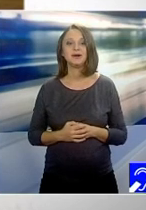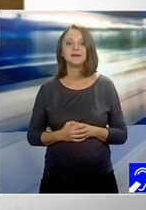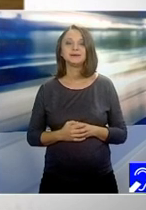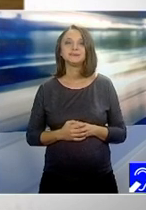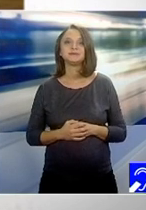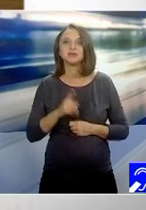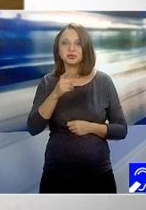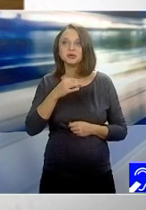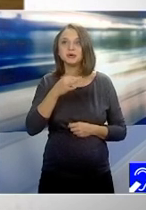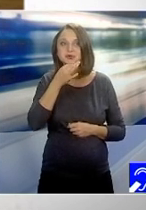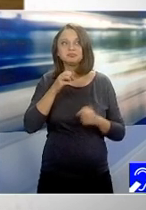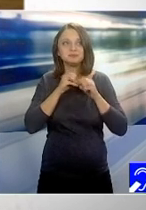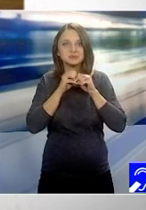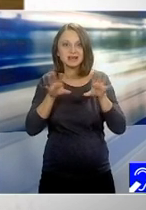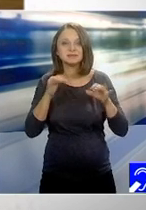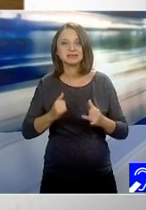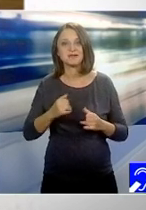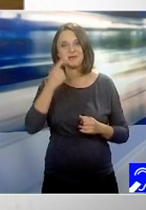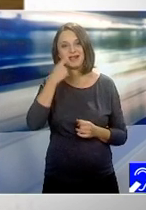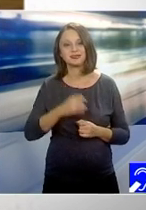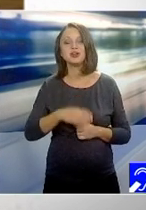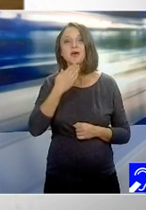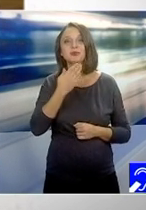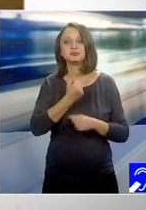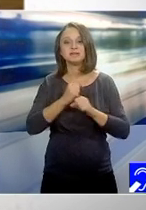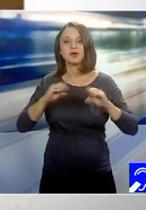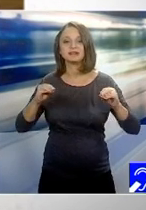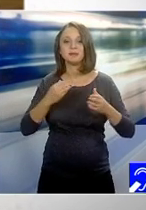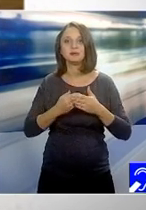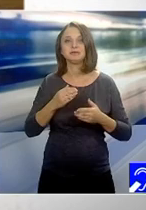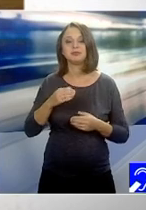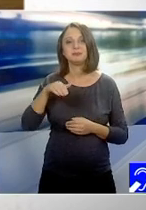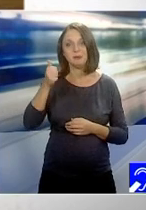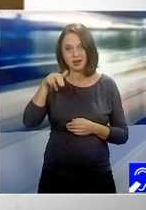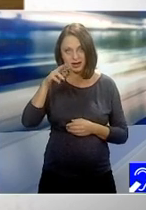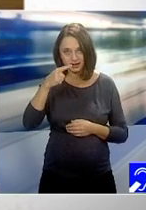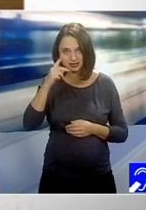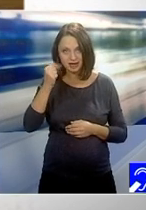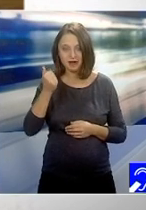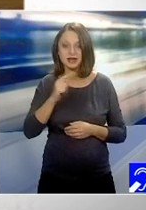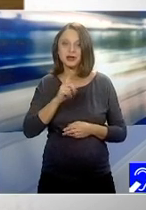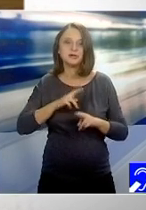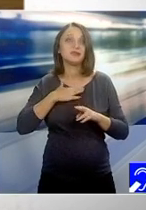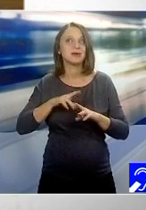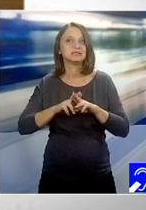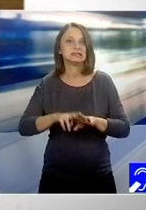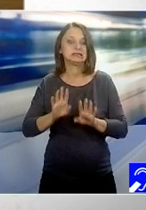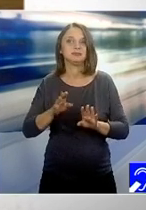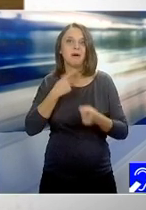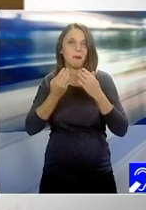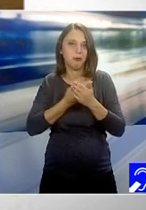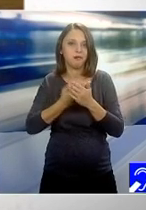transmite în această seară la Cluj-Napoca. Mulțumesc foarte mult, Magda, pentru că ai fost alături de noi. Nu vrem să te mai reținem pentru că știm că